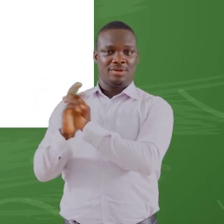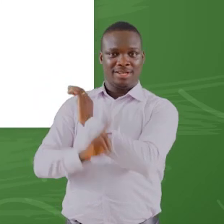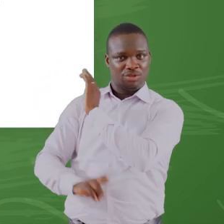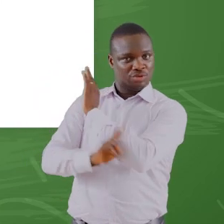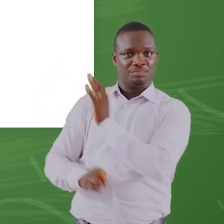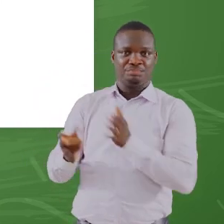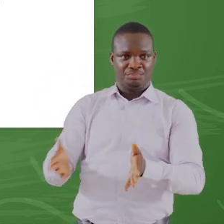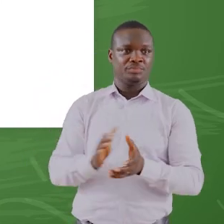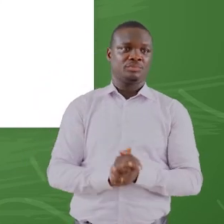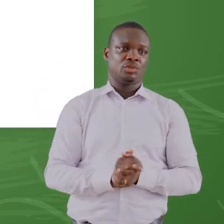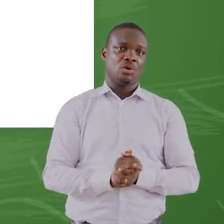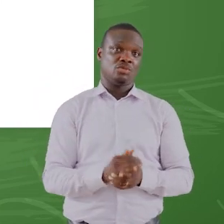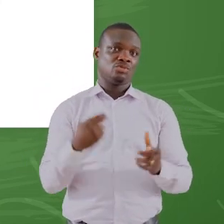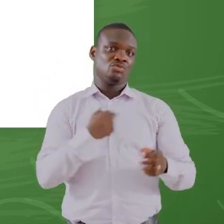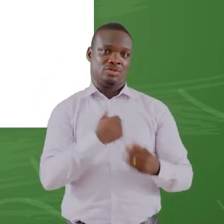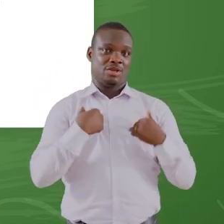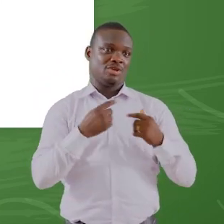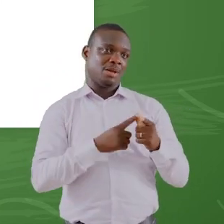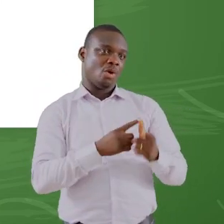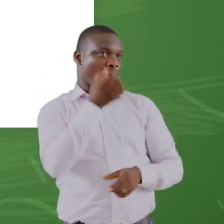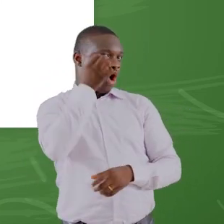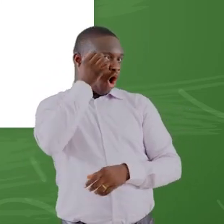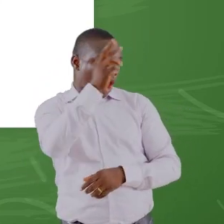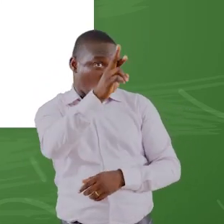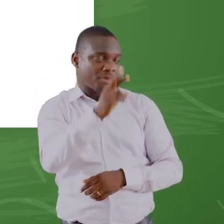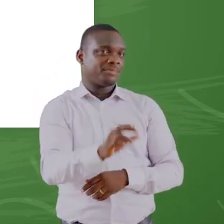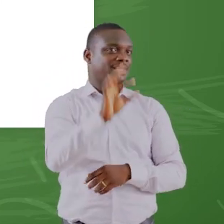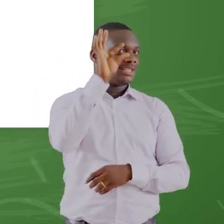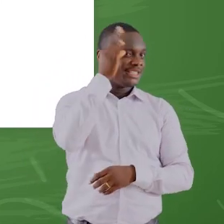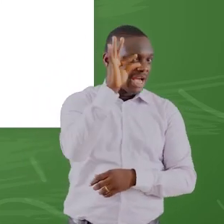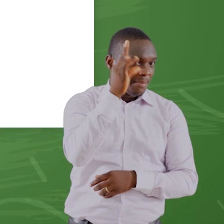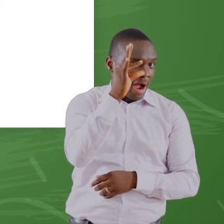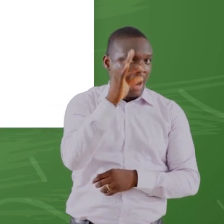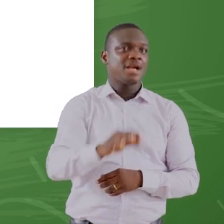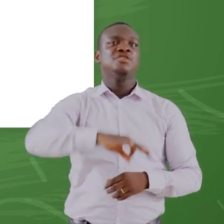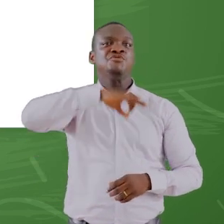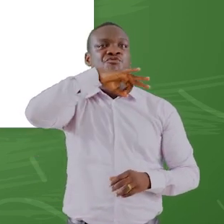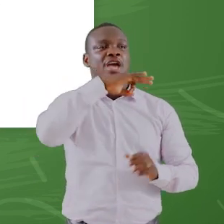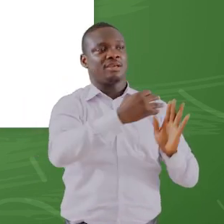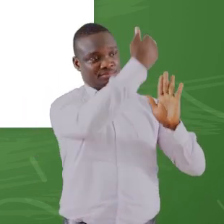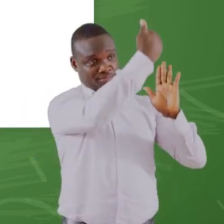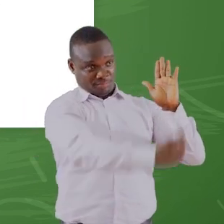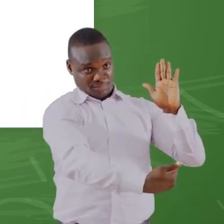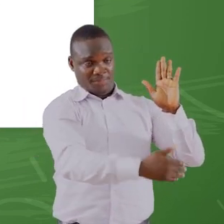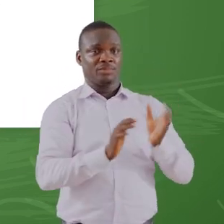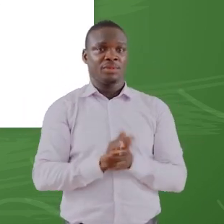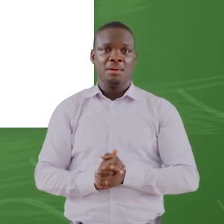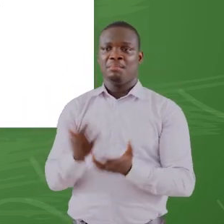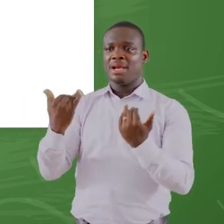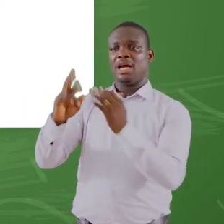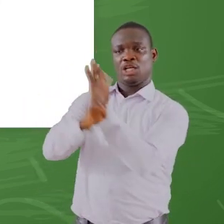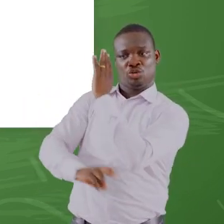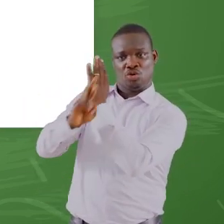ressources minières, nous avons l'or, le diamant, le fer. Les régions